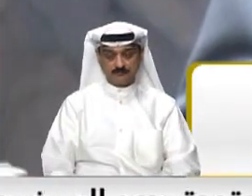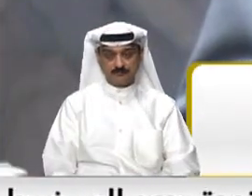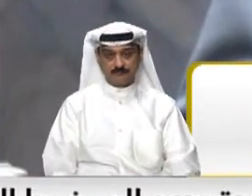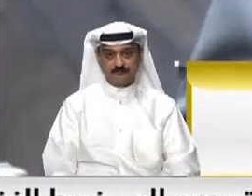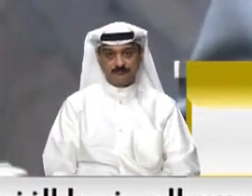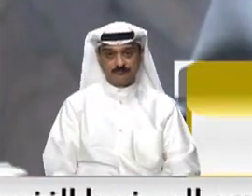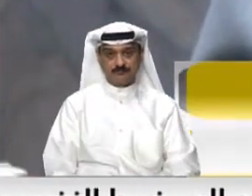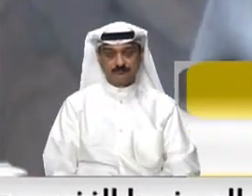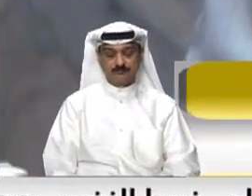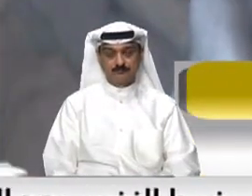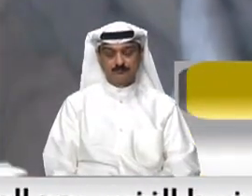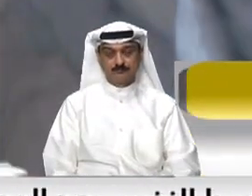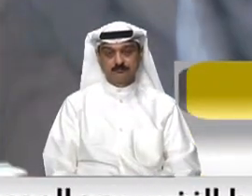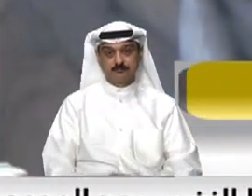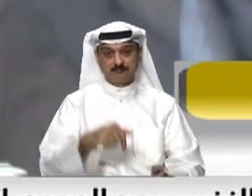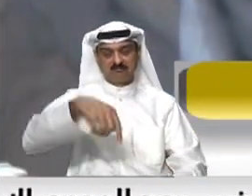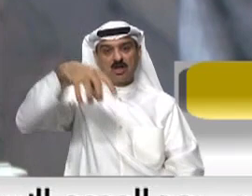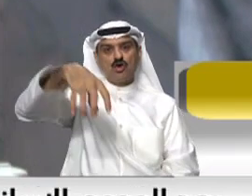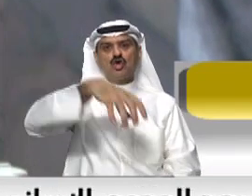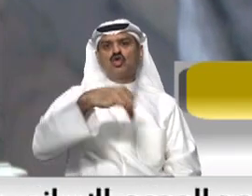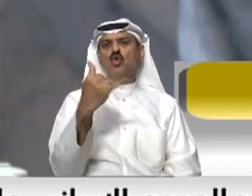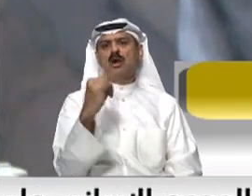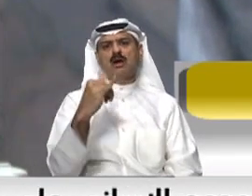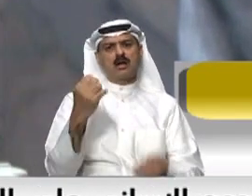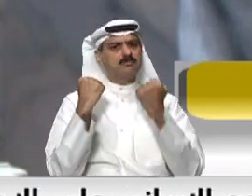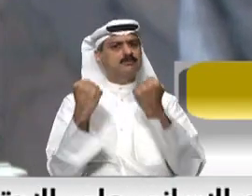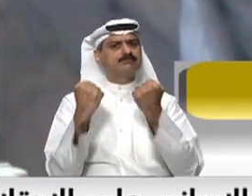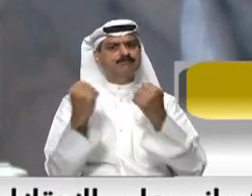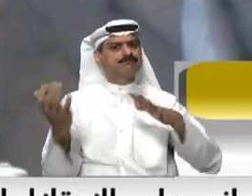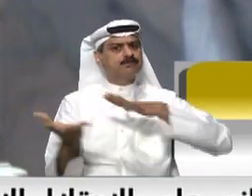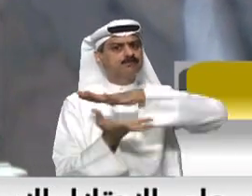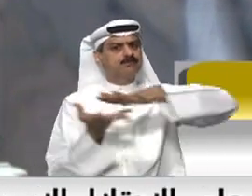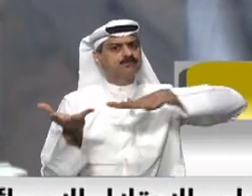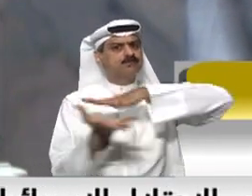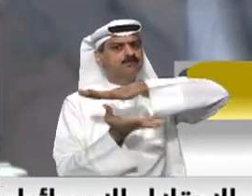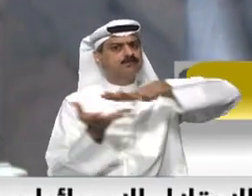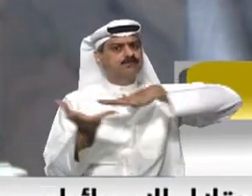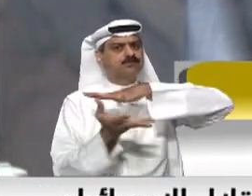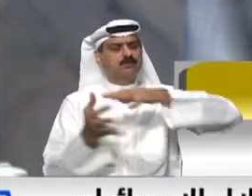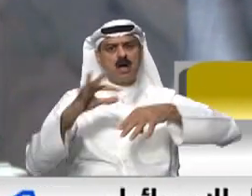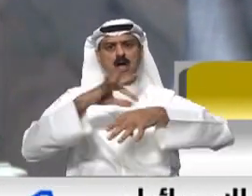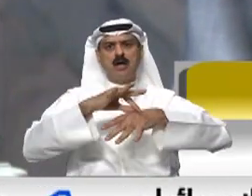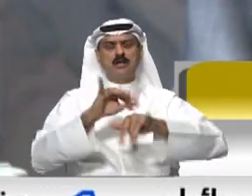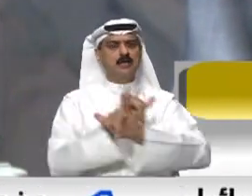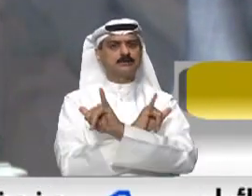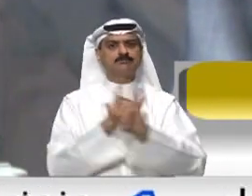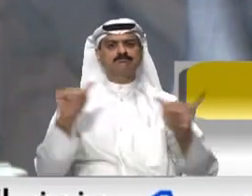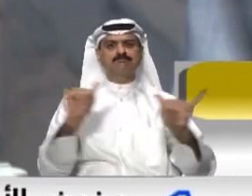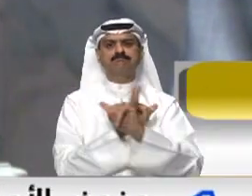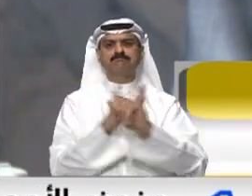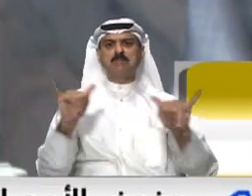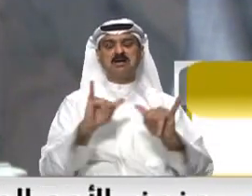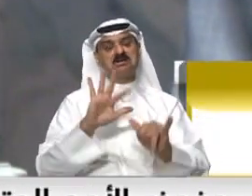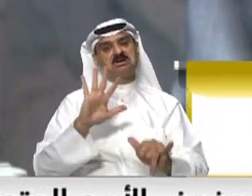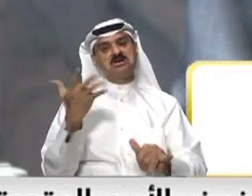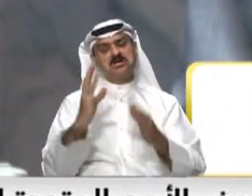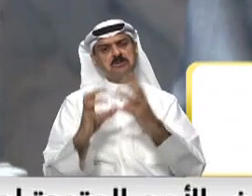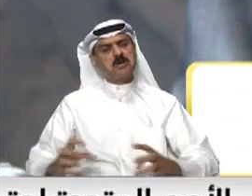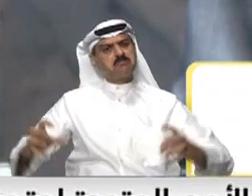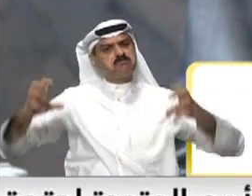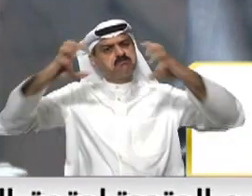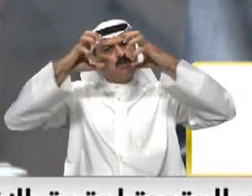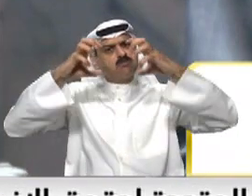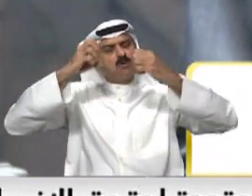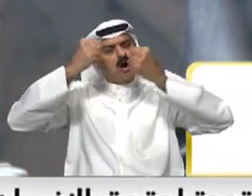الاسرائيلي ان الشرق الاوسط على حافه الهاويه وتواجه المنطقه خطرا حقيقيا يتمثل في تدمير واسع